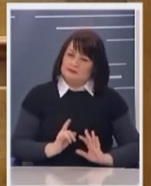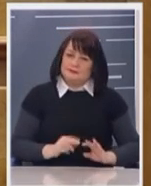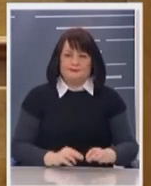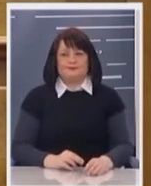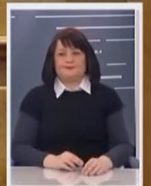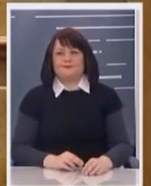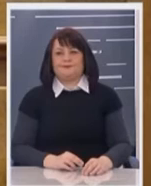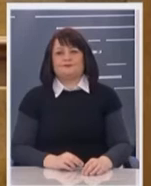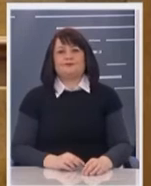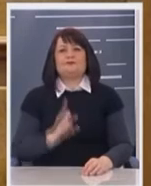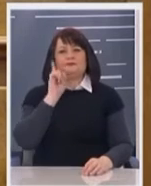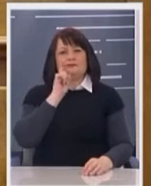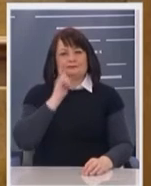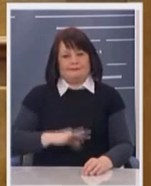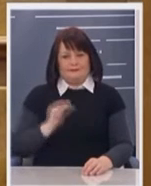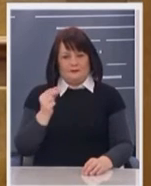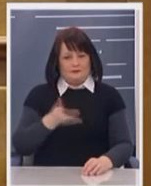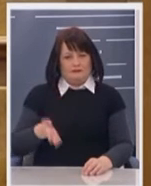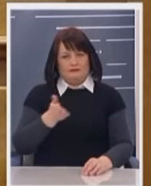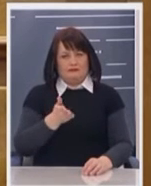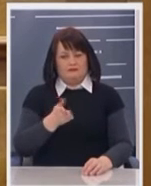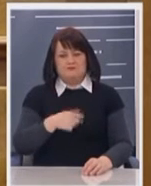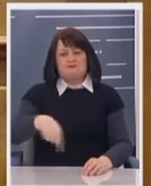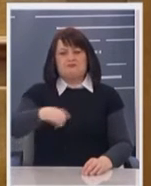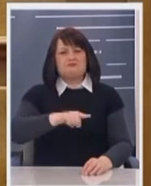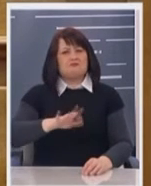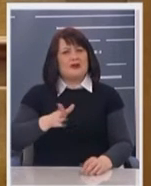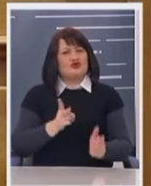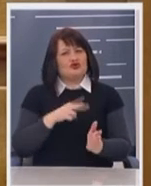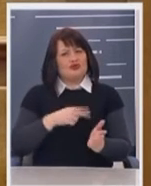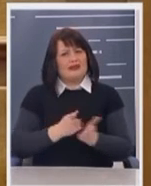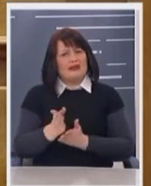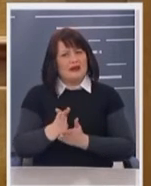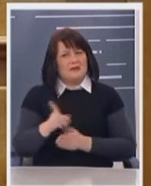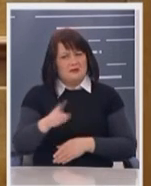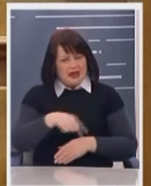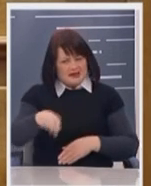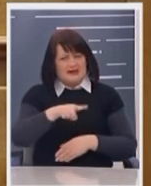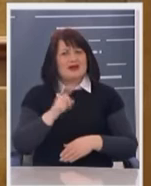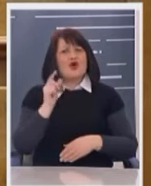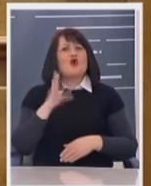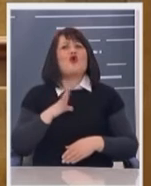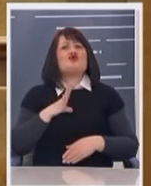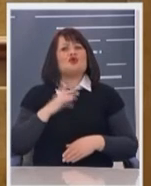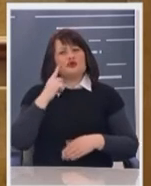Κυρίες και κύριοι βουλευτές, δικαίως θα αναρωτηθείτε και εσείς και ο κόσμος που μας ακούει. Γιατί άραγε έπρεπε να περάσουν